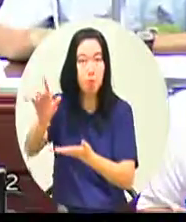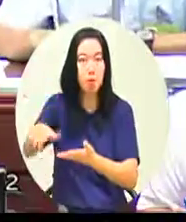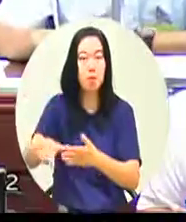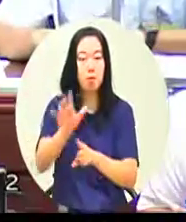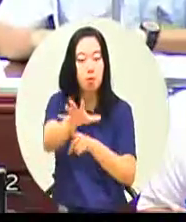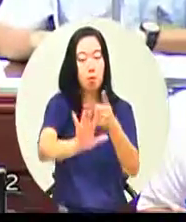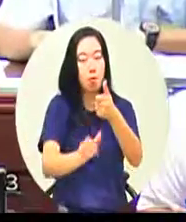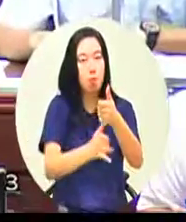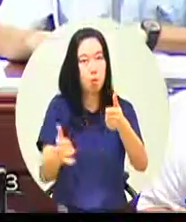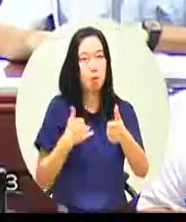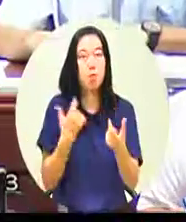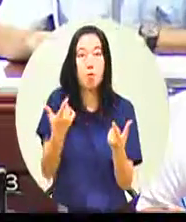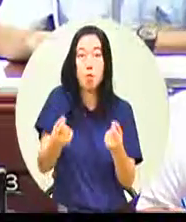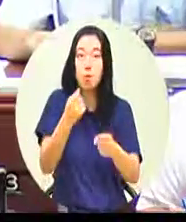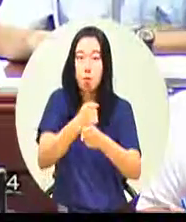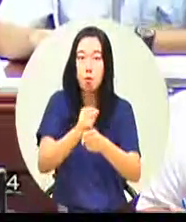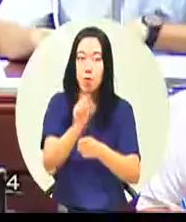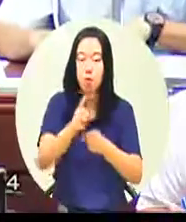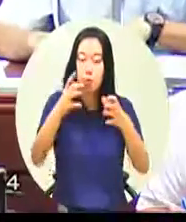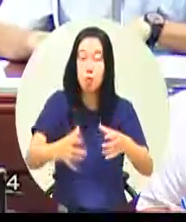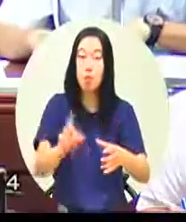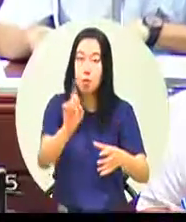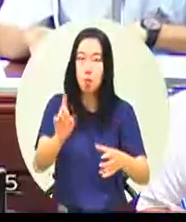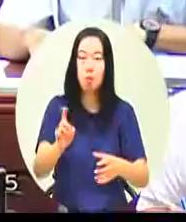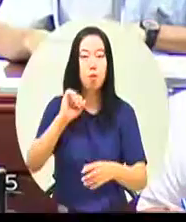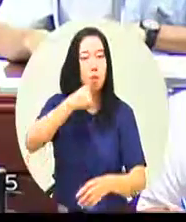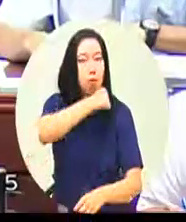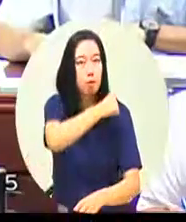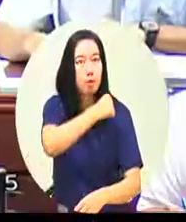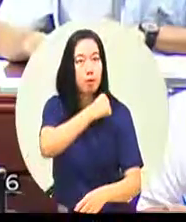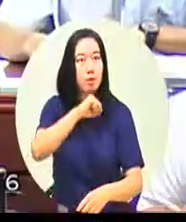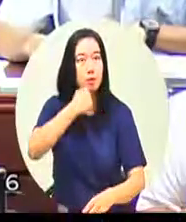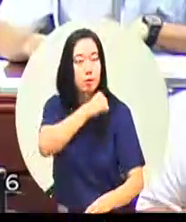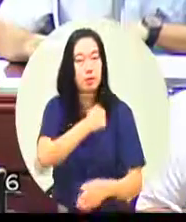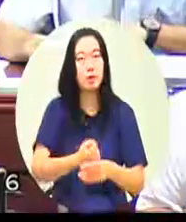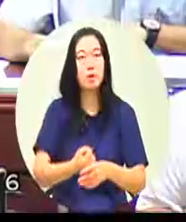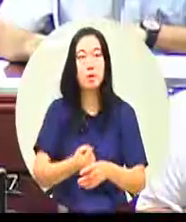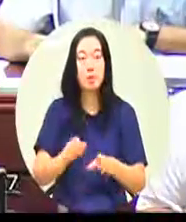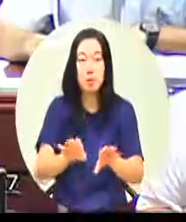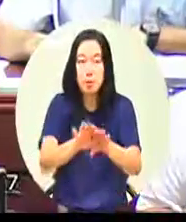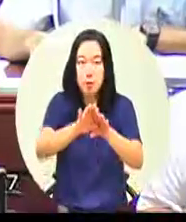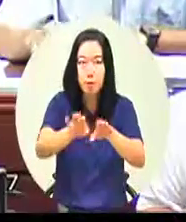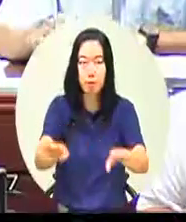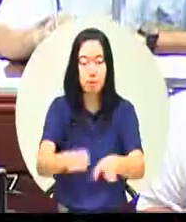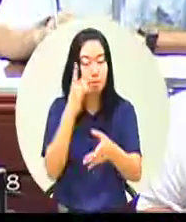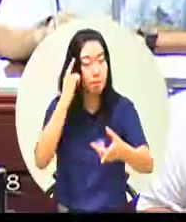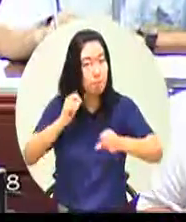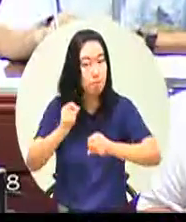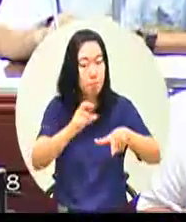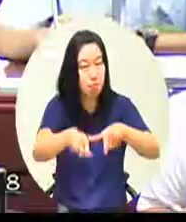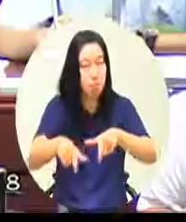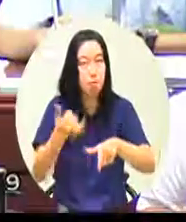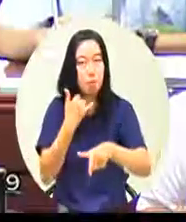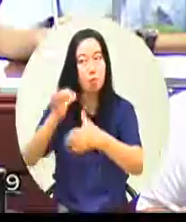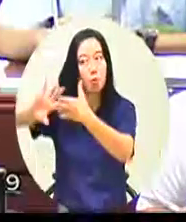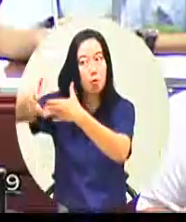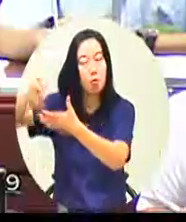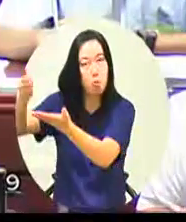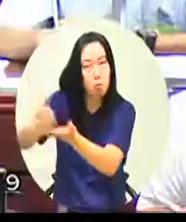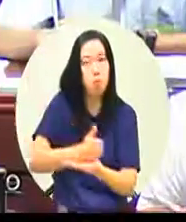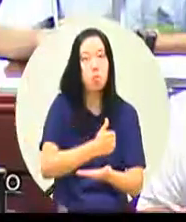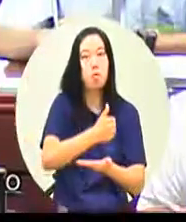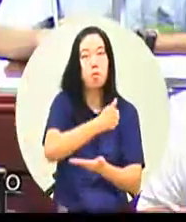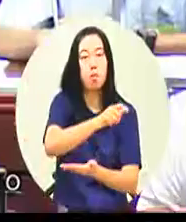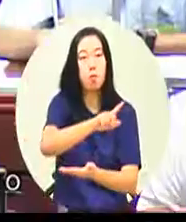在做好，就是说他们成立一个台湾农业国际开发公司，那么会近期的就从引进国外的一个